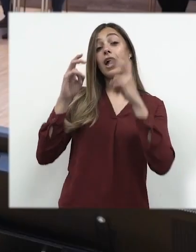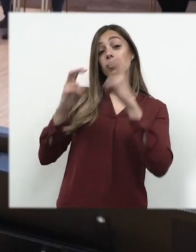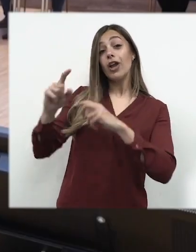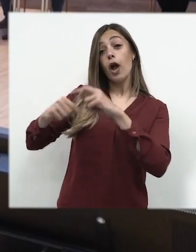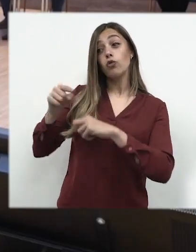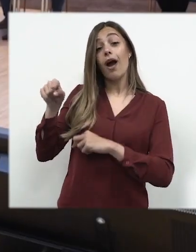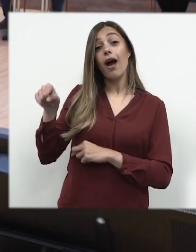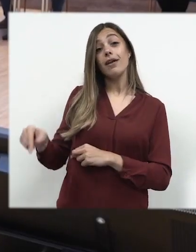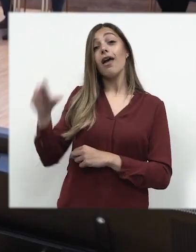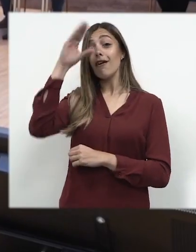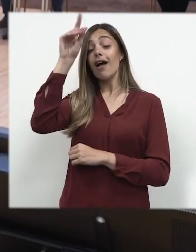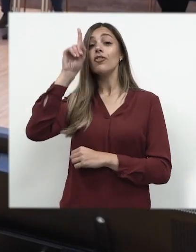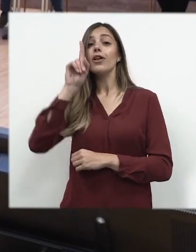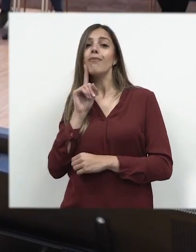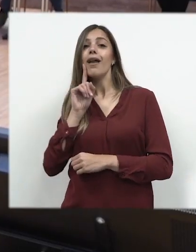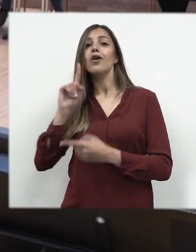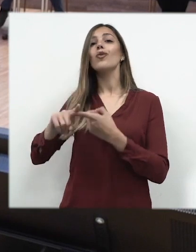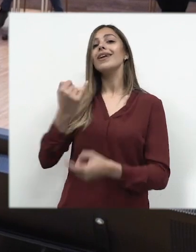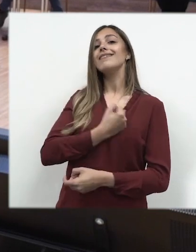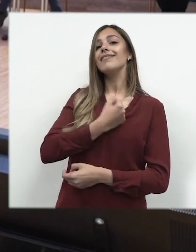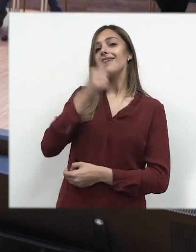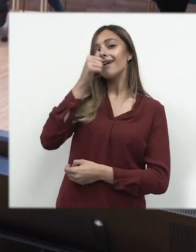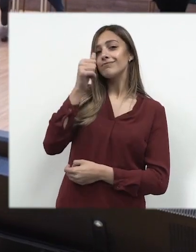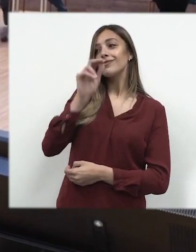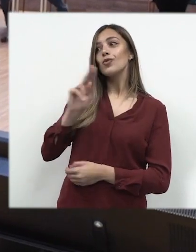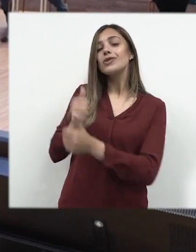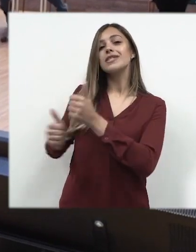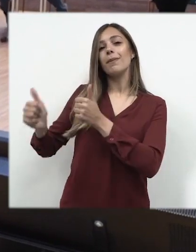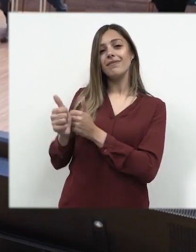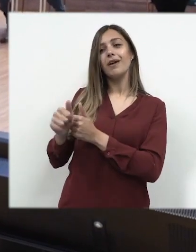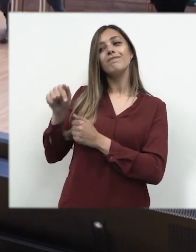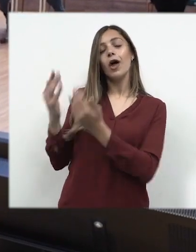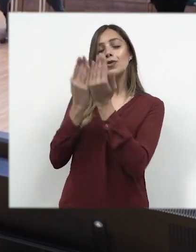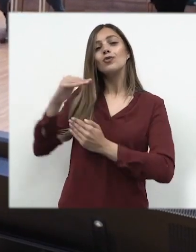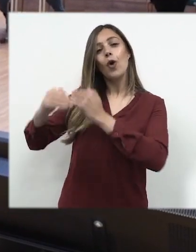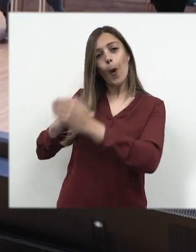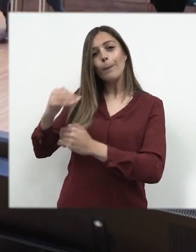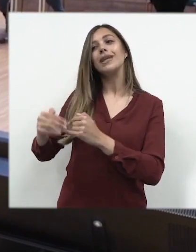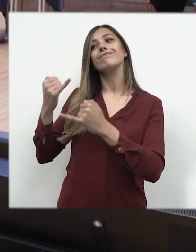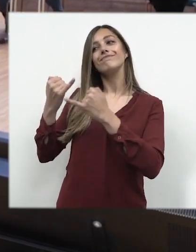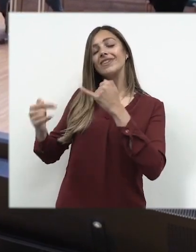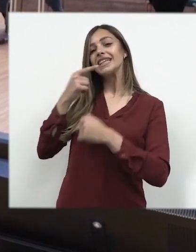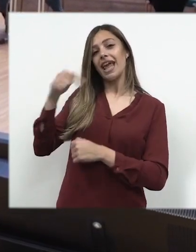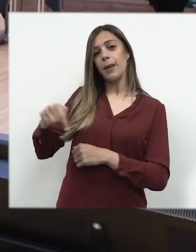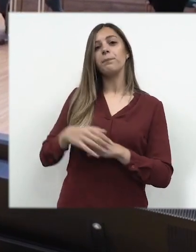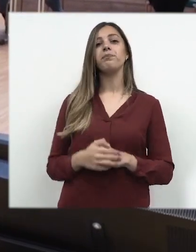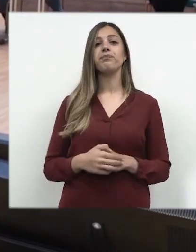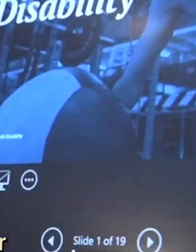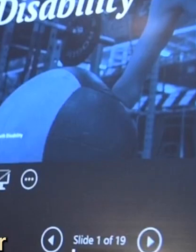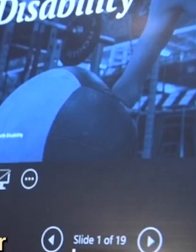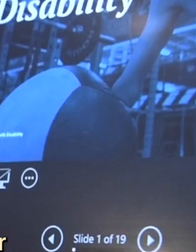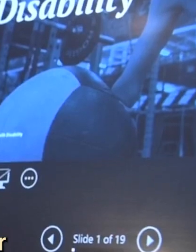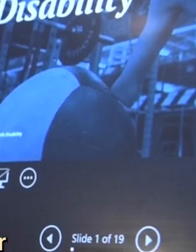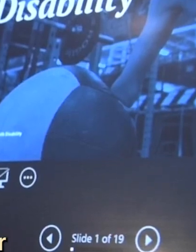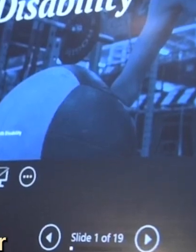Riċerka l-ohra titratta l-ġeneru l-identita sessuali id-disabilta l-an istuġġu għaddej ujkuni publikatik t-artar din s-sena